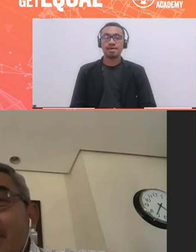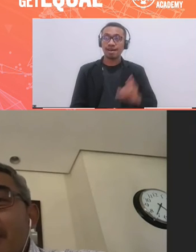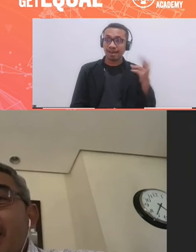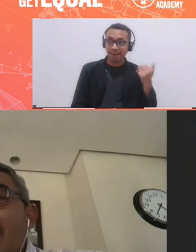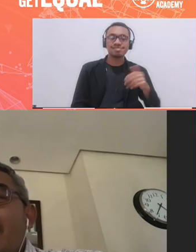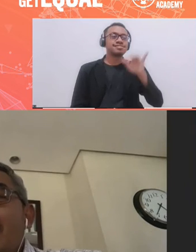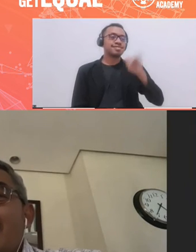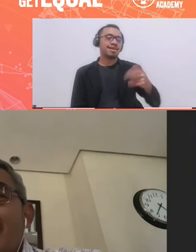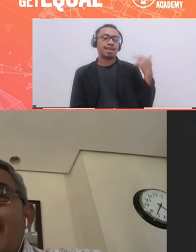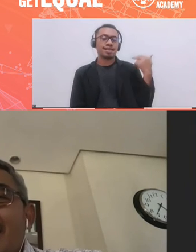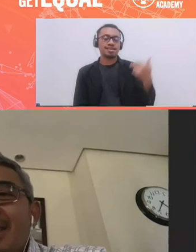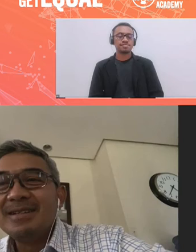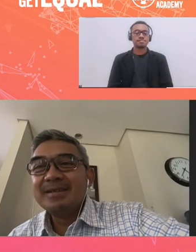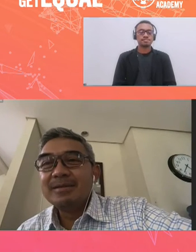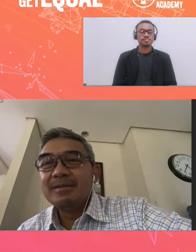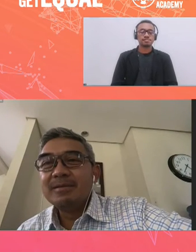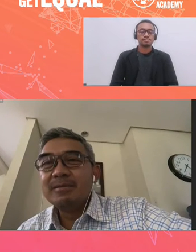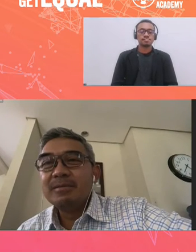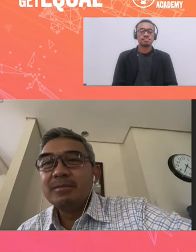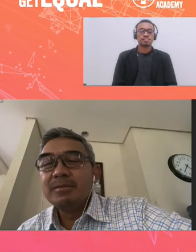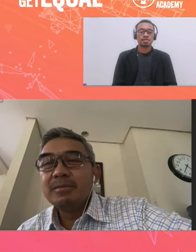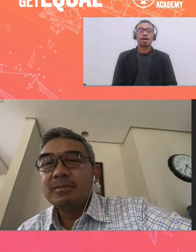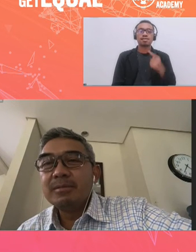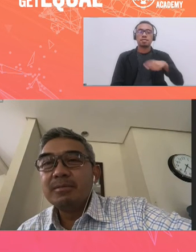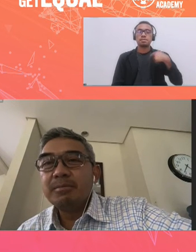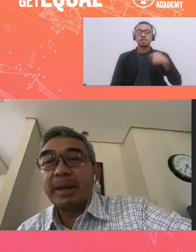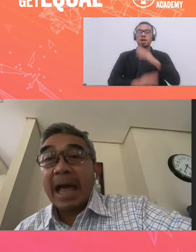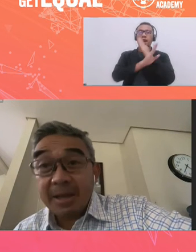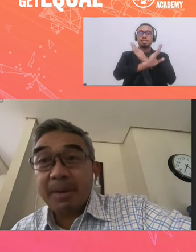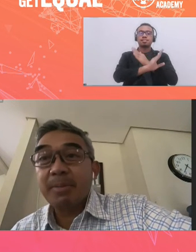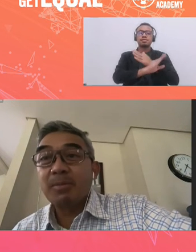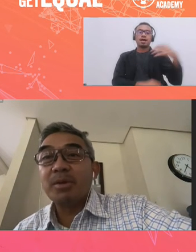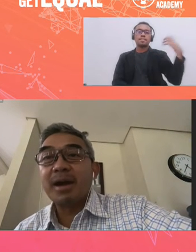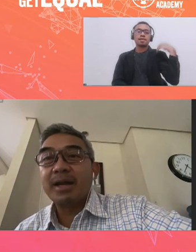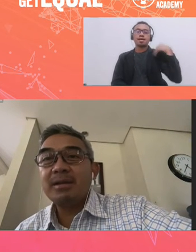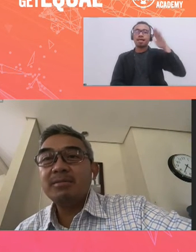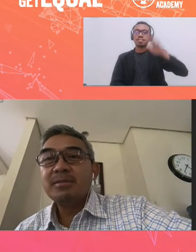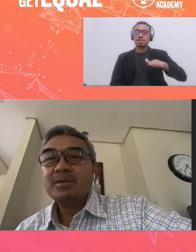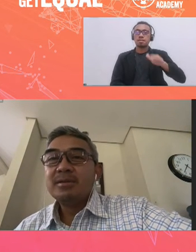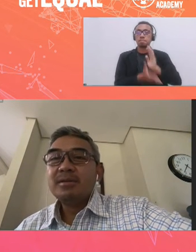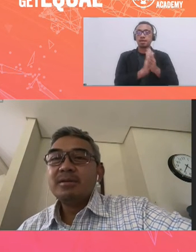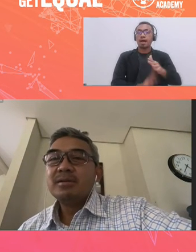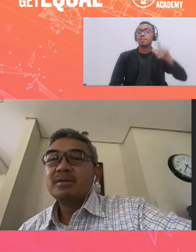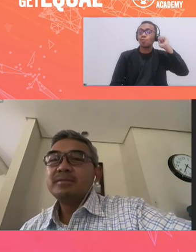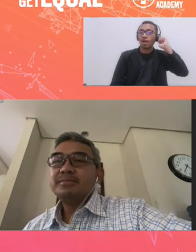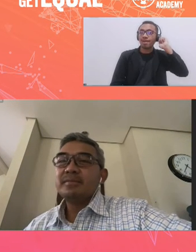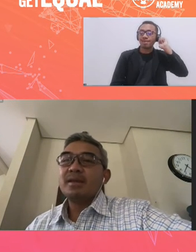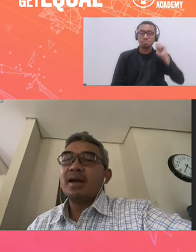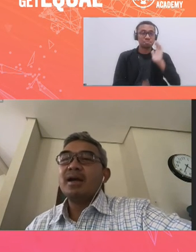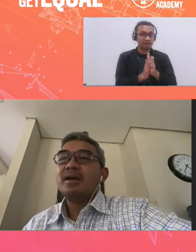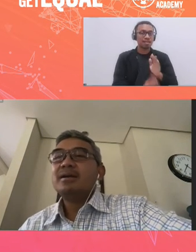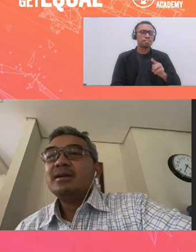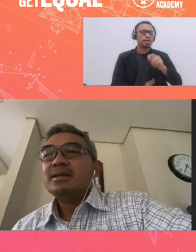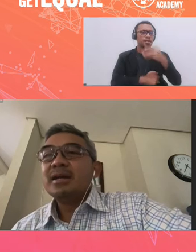saat bersamaan. Menhan di satu negara Amerika Latin pernah perempuan. Menhannya pernah perempuan bahkan. Pernah kan? Ada di salah satu negara Amerika Latin, saya